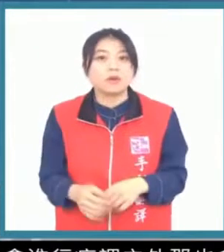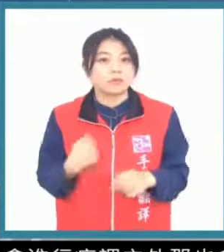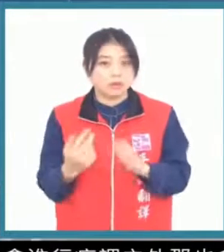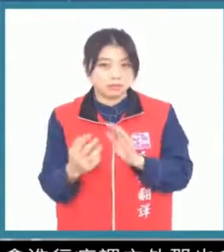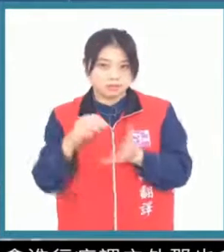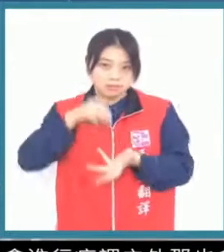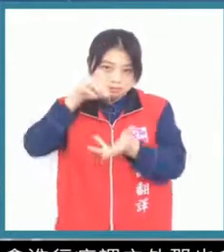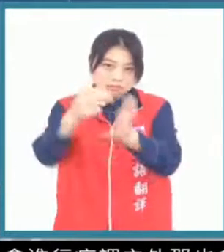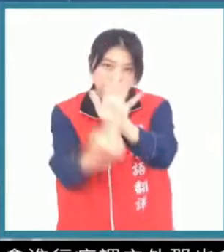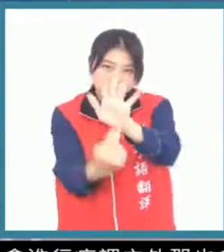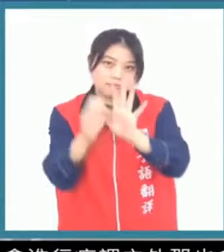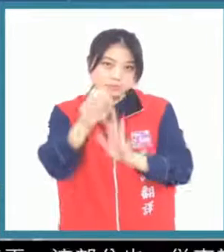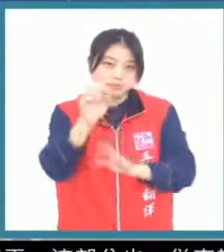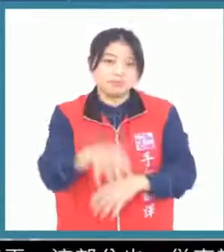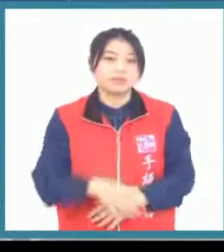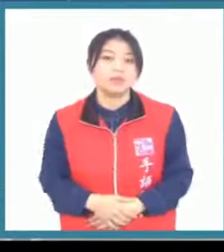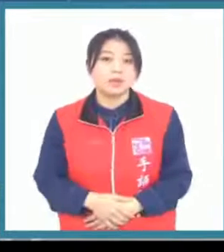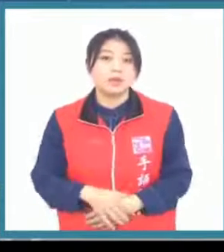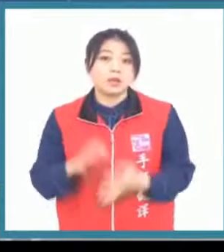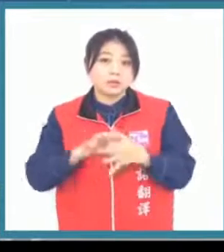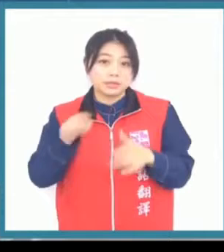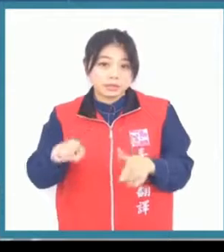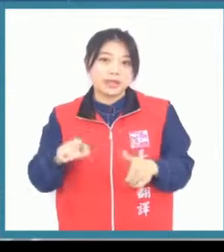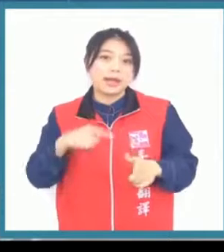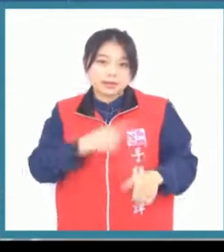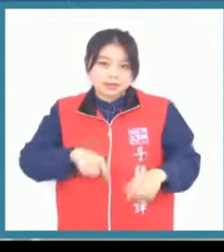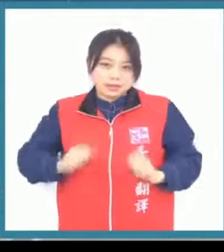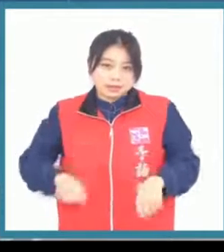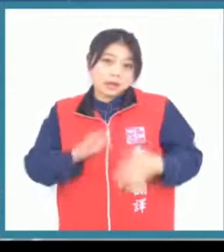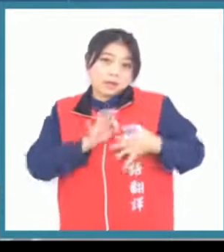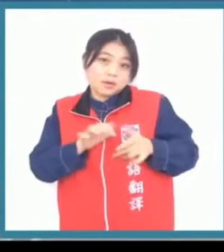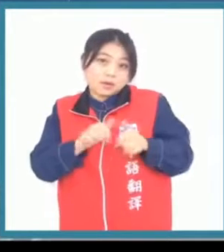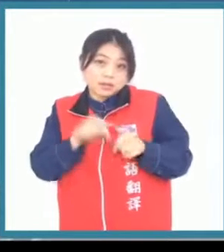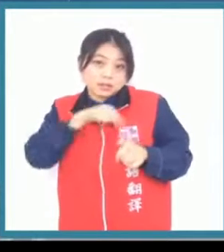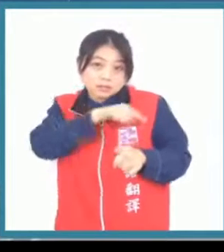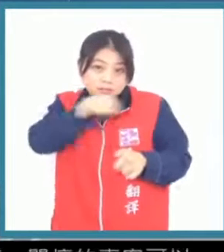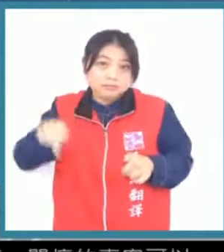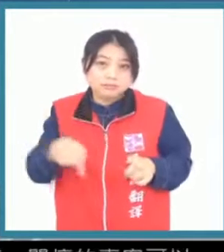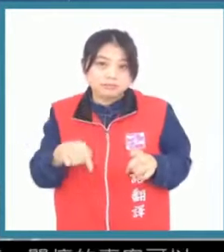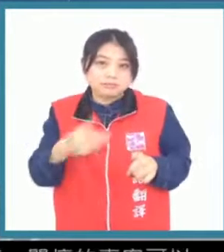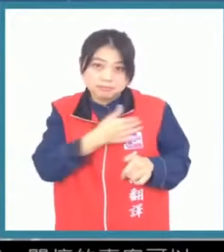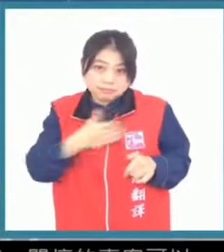个健康关怀的专案可以确保